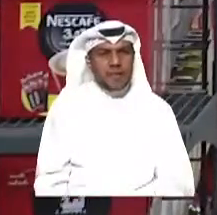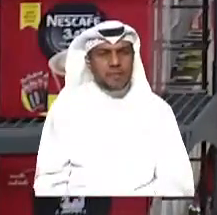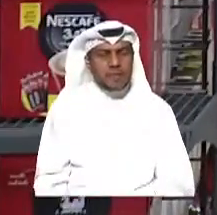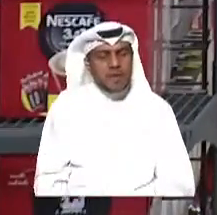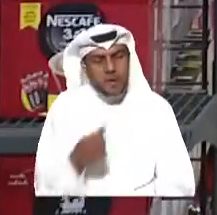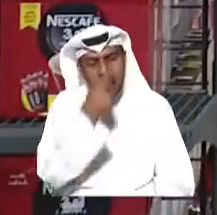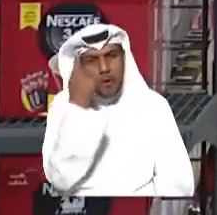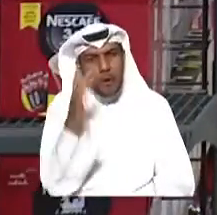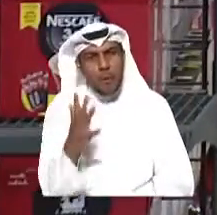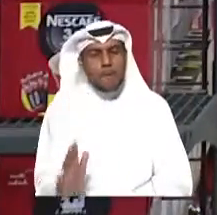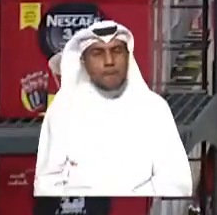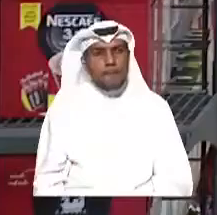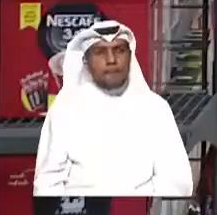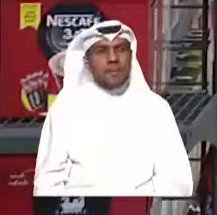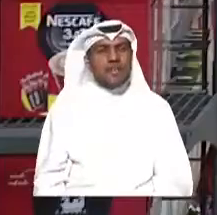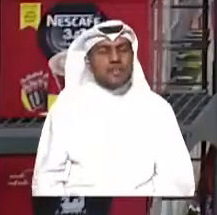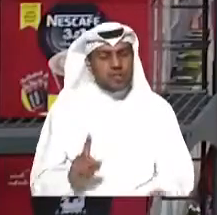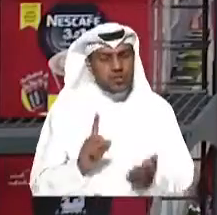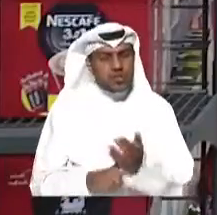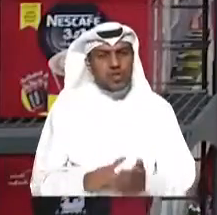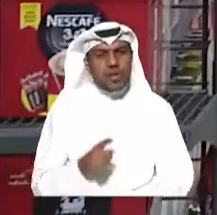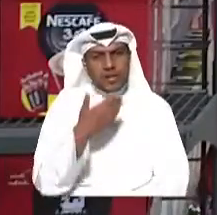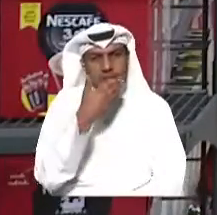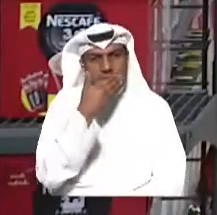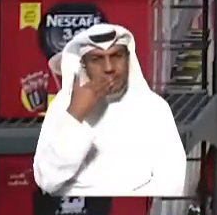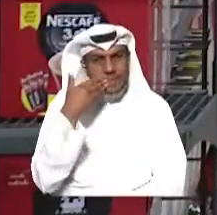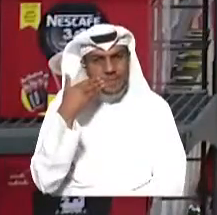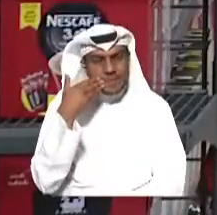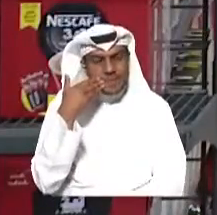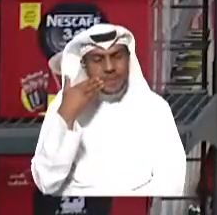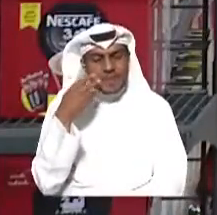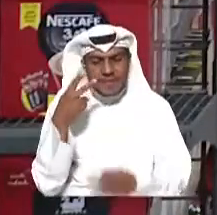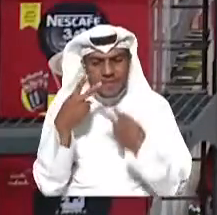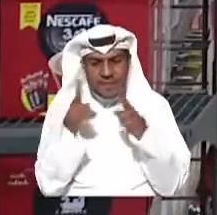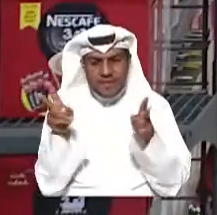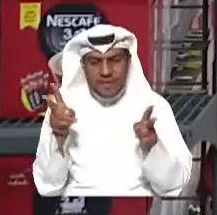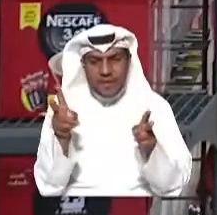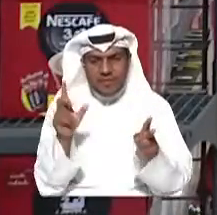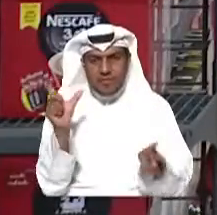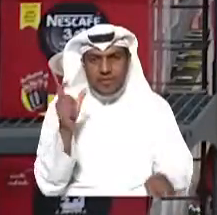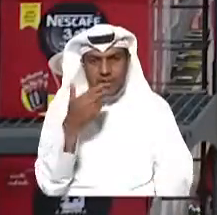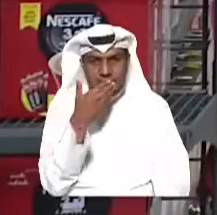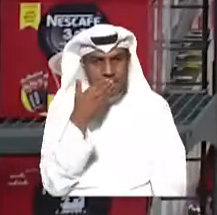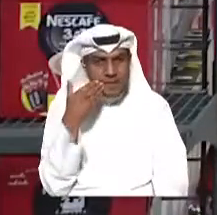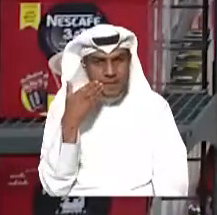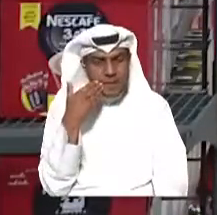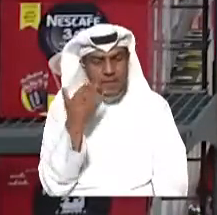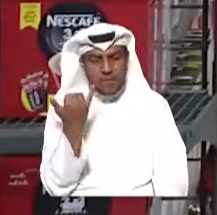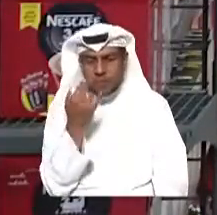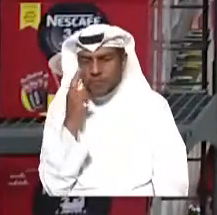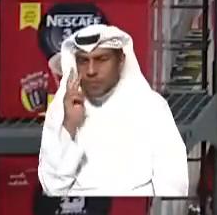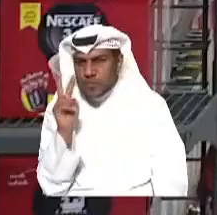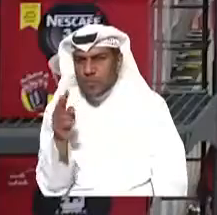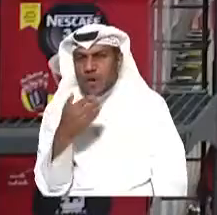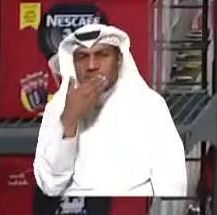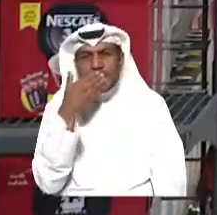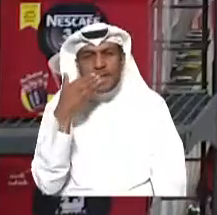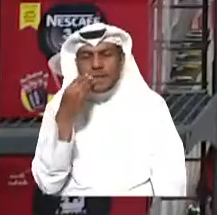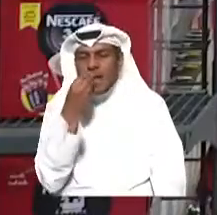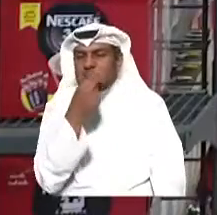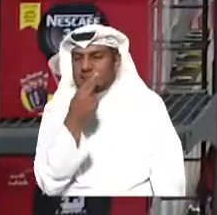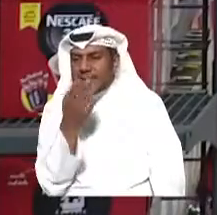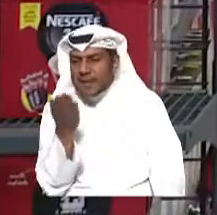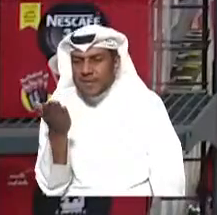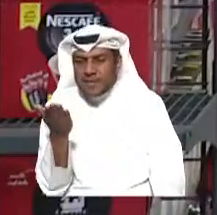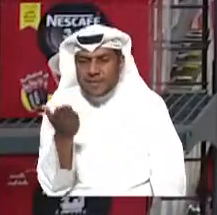احتمال إن شاء الله عن قريب يدخل علينا شهر رمضان المبارك هنالك سلع أساسية، سلع رمضانية